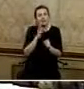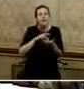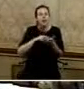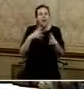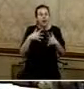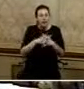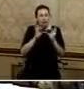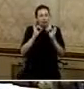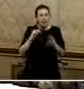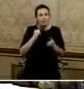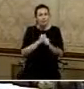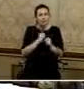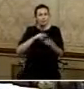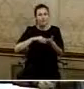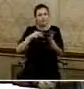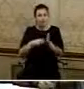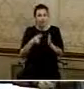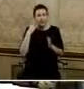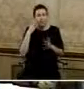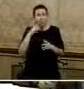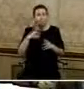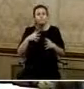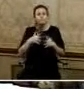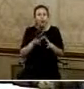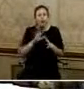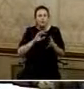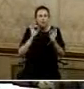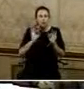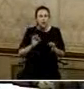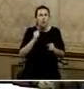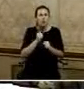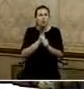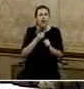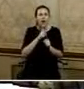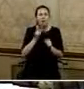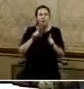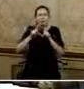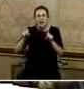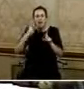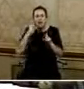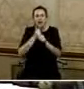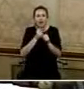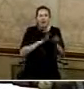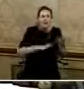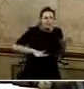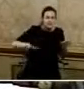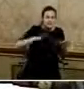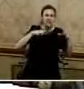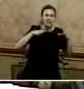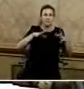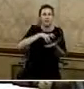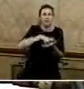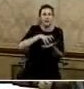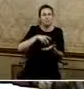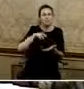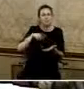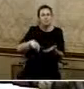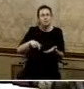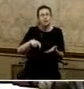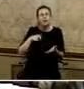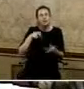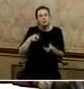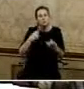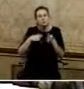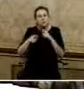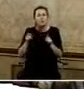planira, znači, kad se urbanistički planira, i kad se grade kvartovi, a ne zgrade. To nije niko posebno samo, nije se to tako